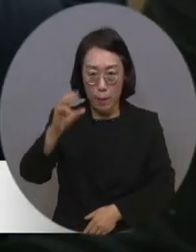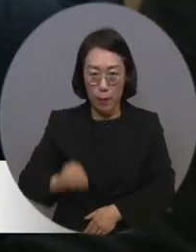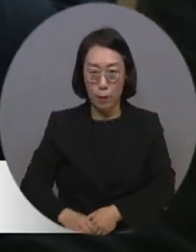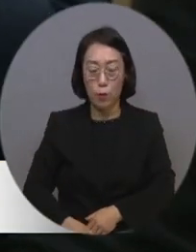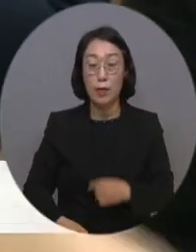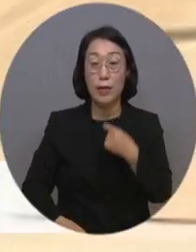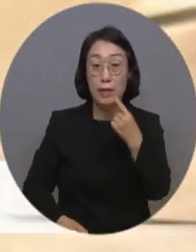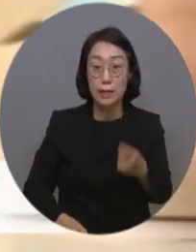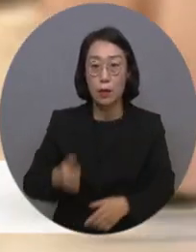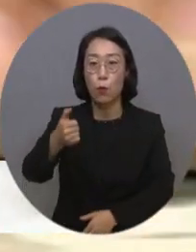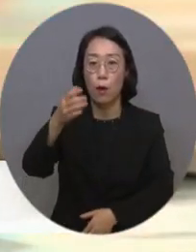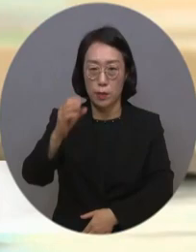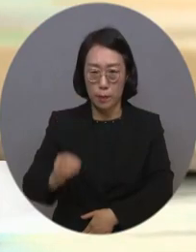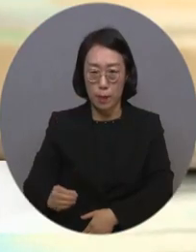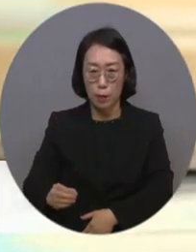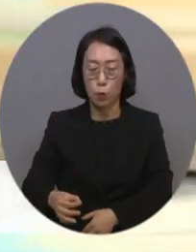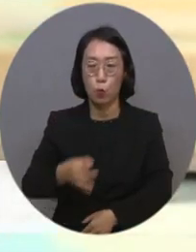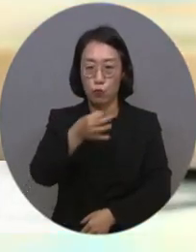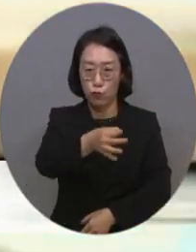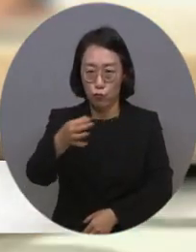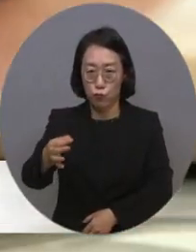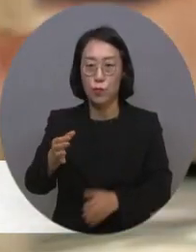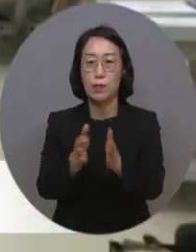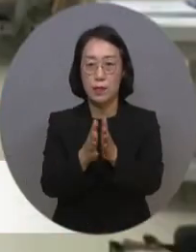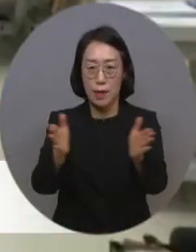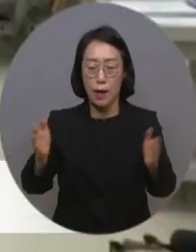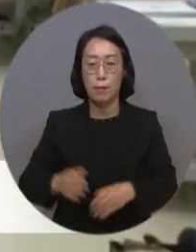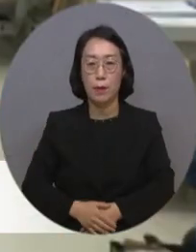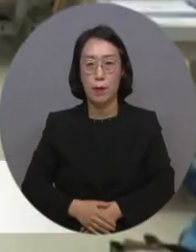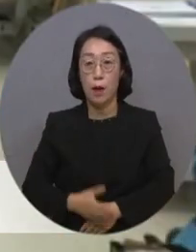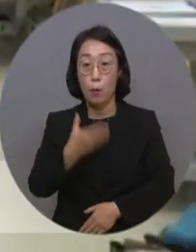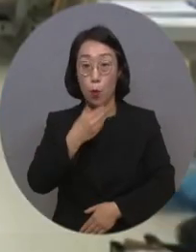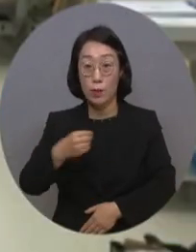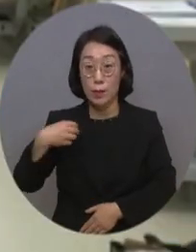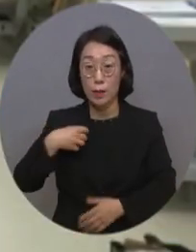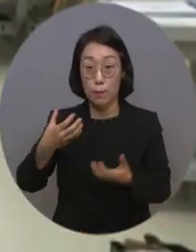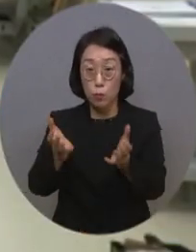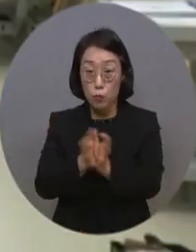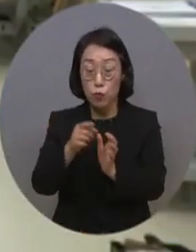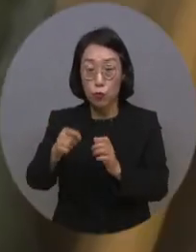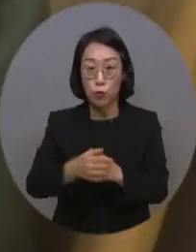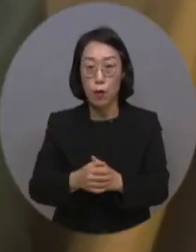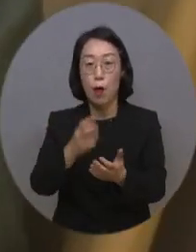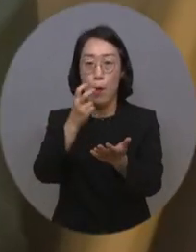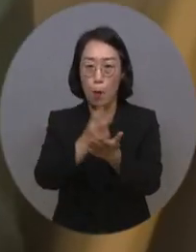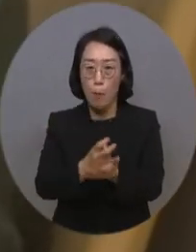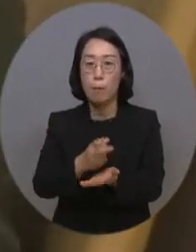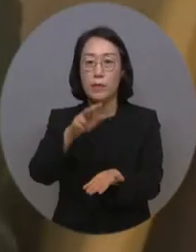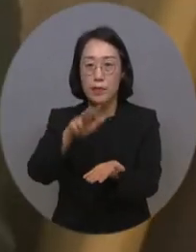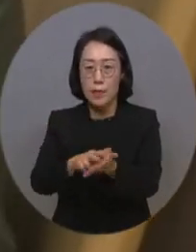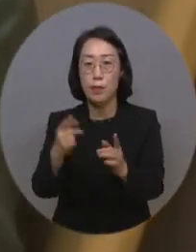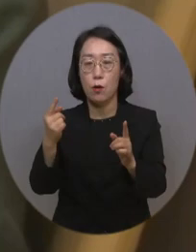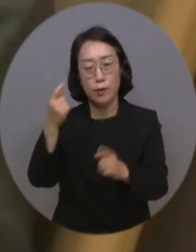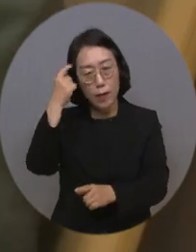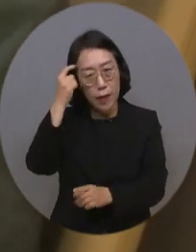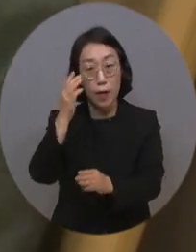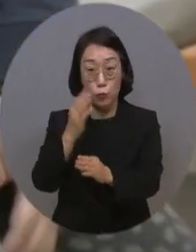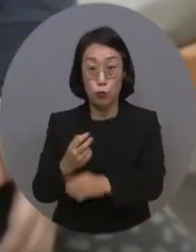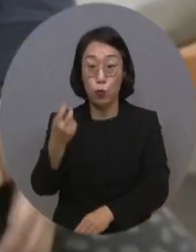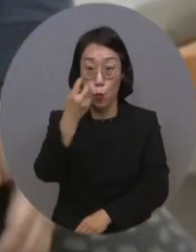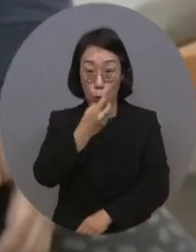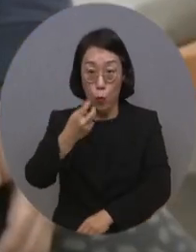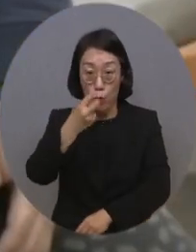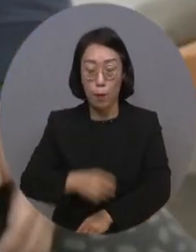월 50만 원의 부모급여가 지급됩니다. 또한 복지부는 아동양육지원법 제정을 검토 중인 가운데 시간제